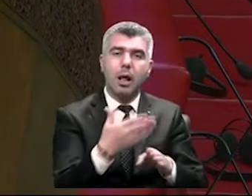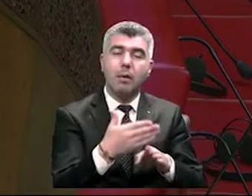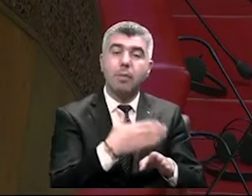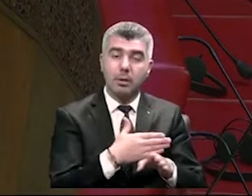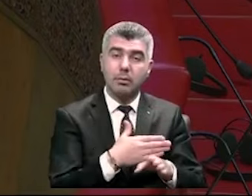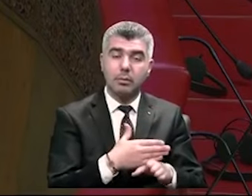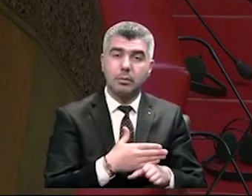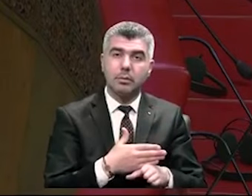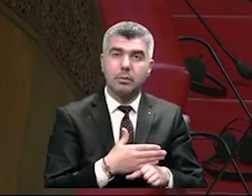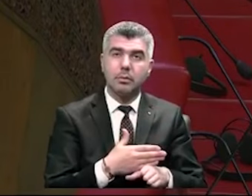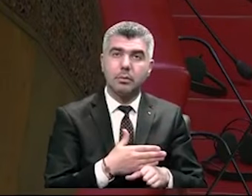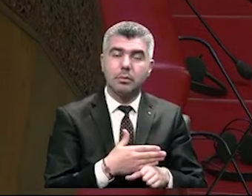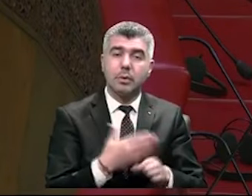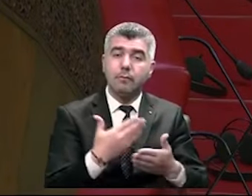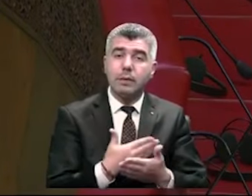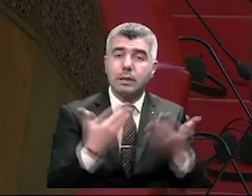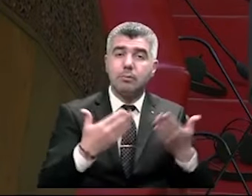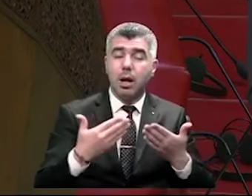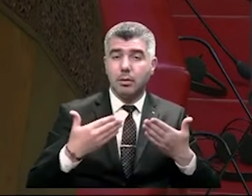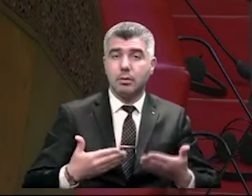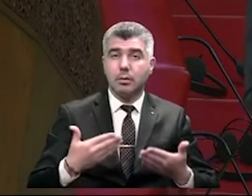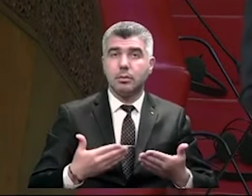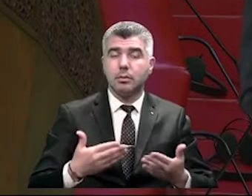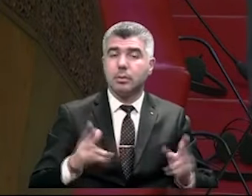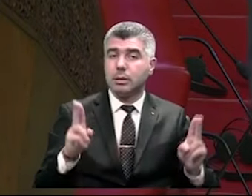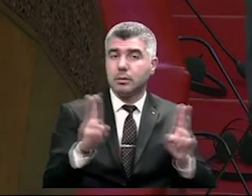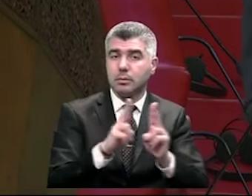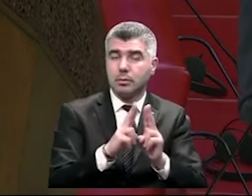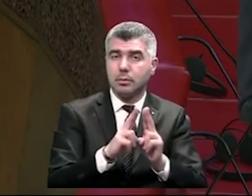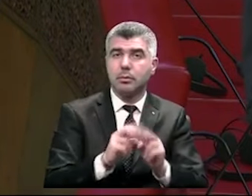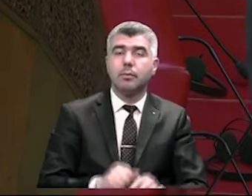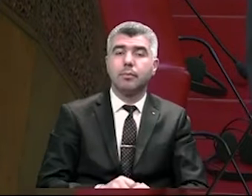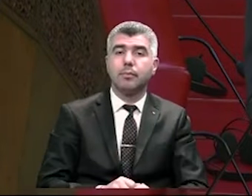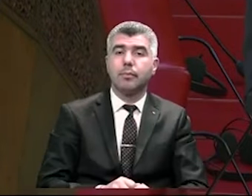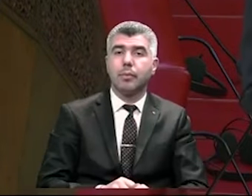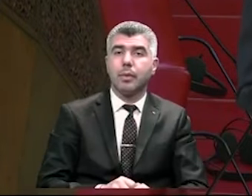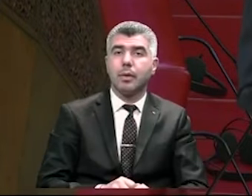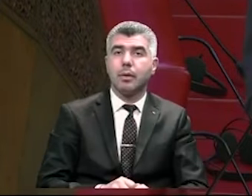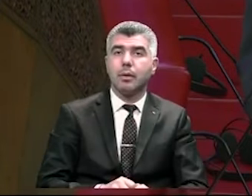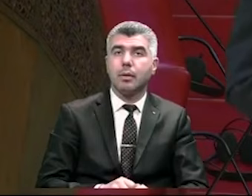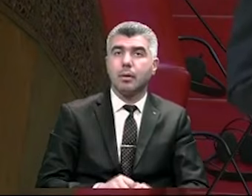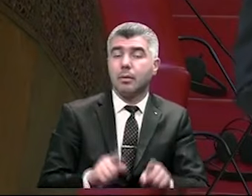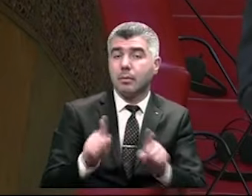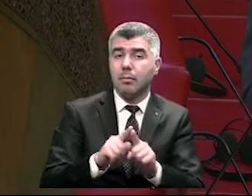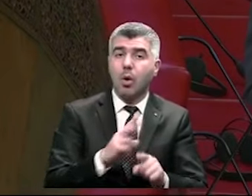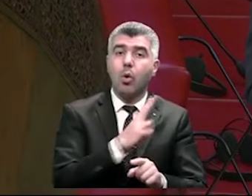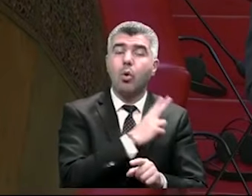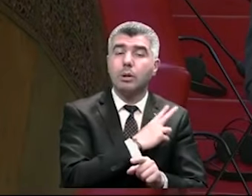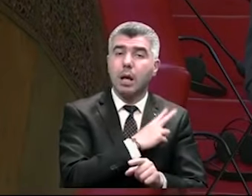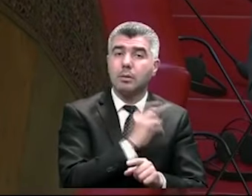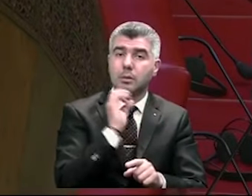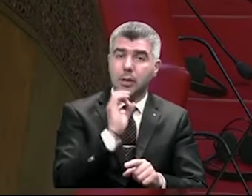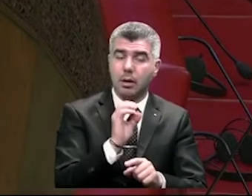وتكلمنا غير هذا الصباح استقبلت البري نوبيل الاستاذ